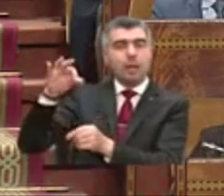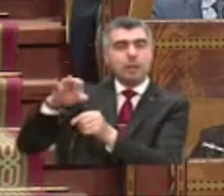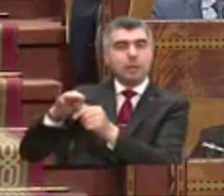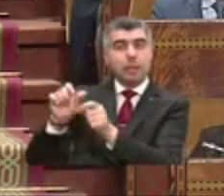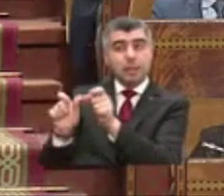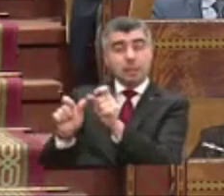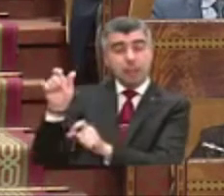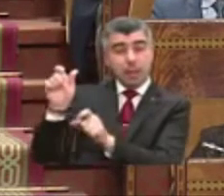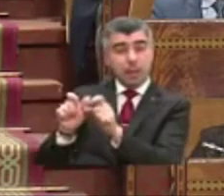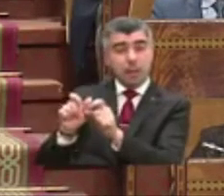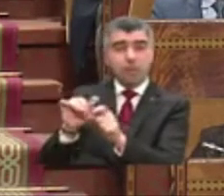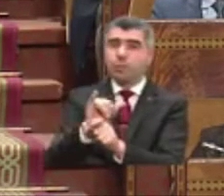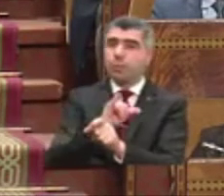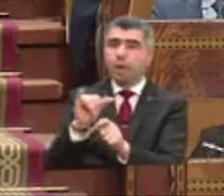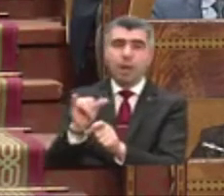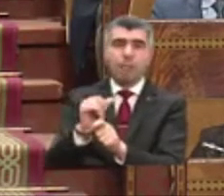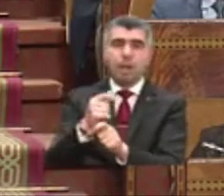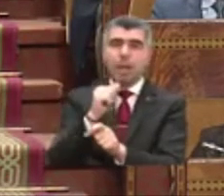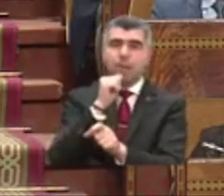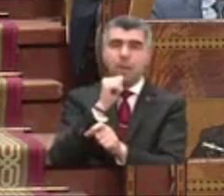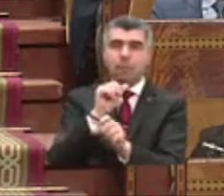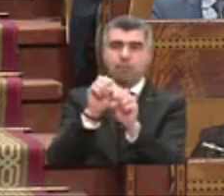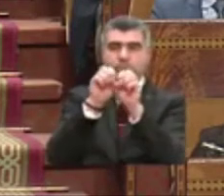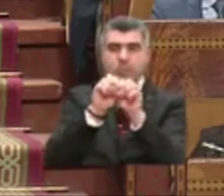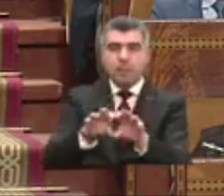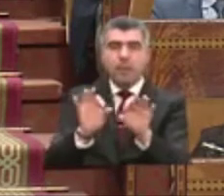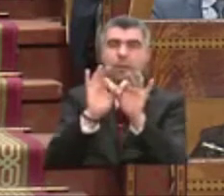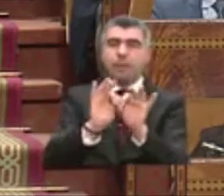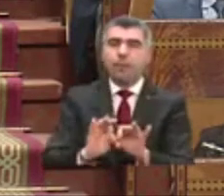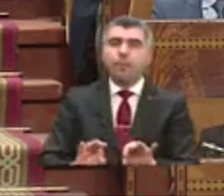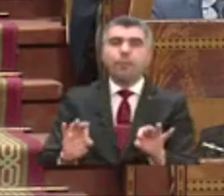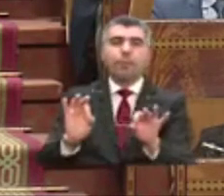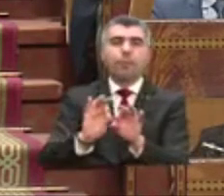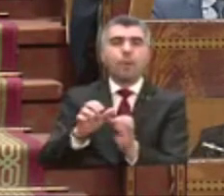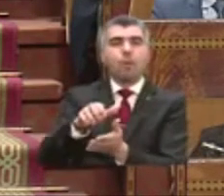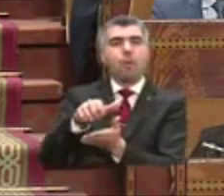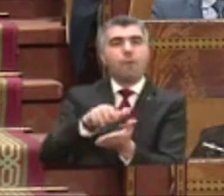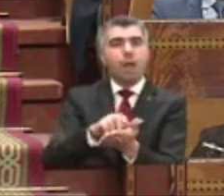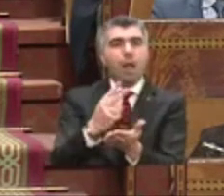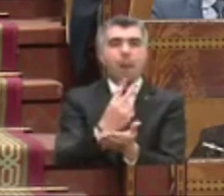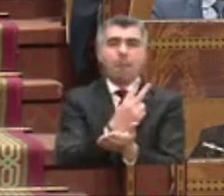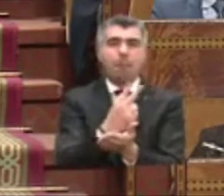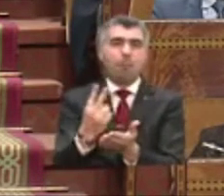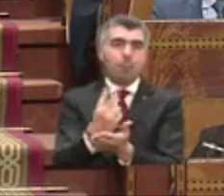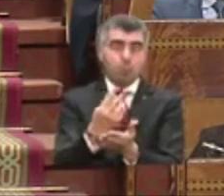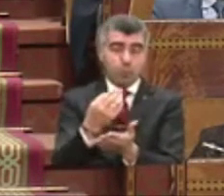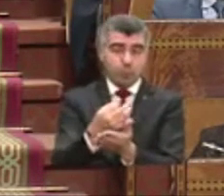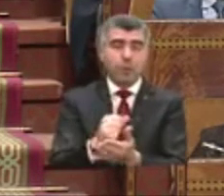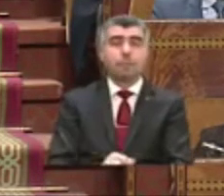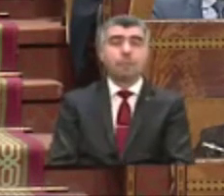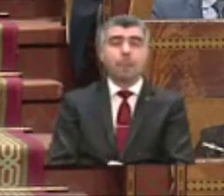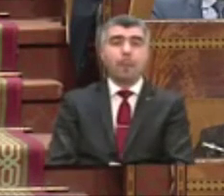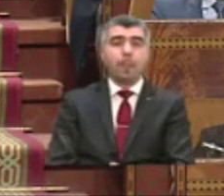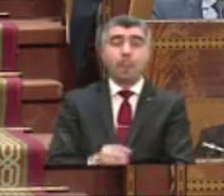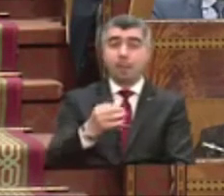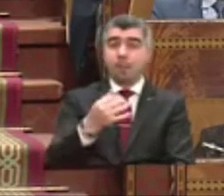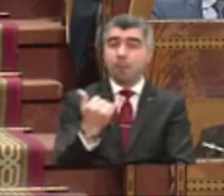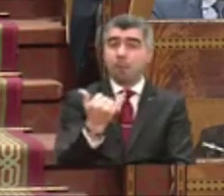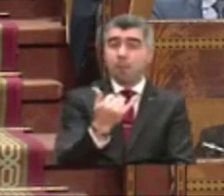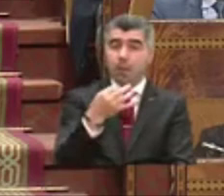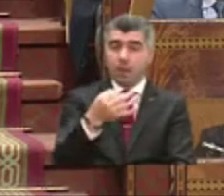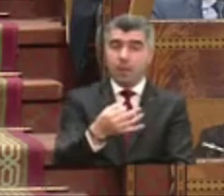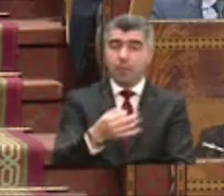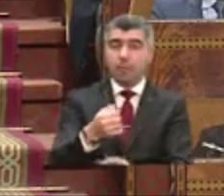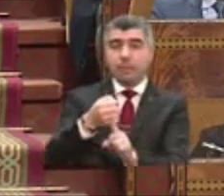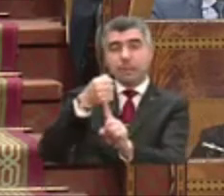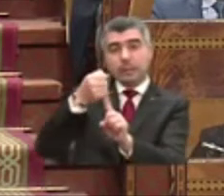الساكنة تعاني من شح في مياه الشرب وفي مياه السقي. هذا الوضع يتطلب إيجاد حلول هيكلية لضمان